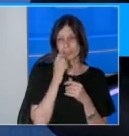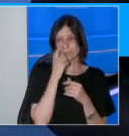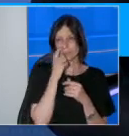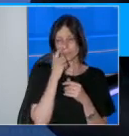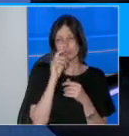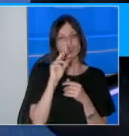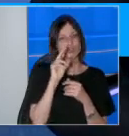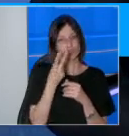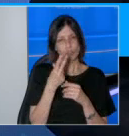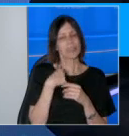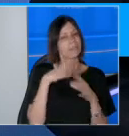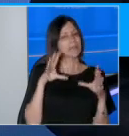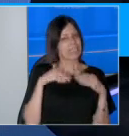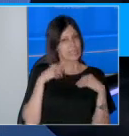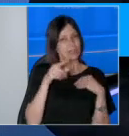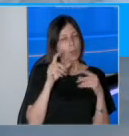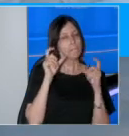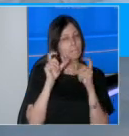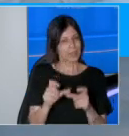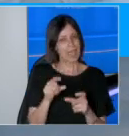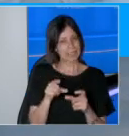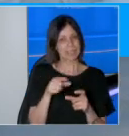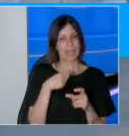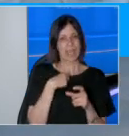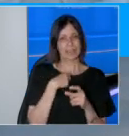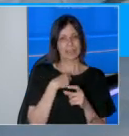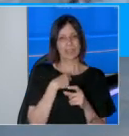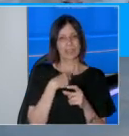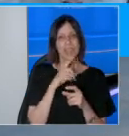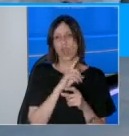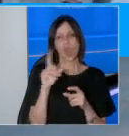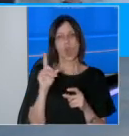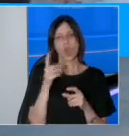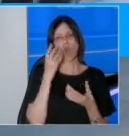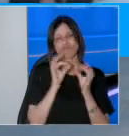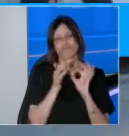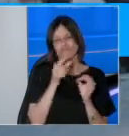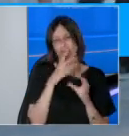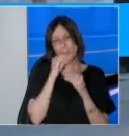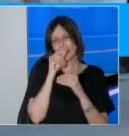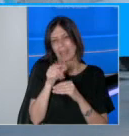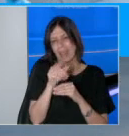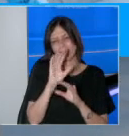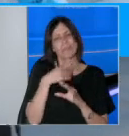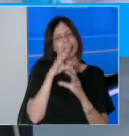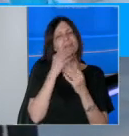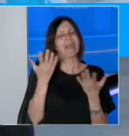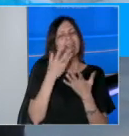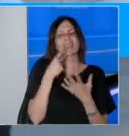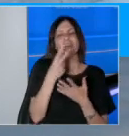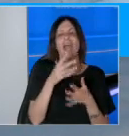עוד פעם, אני מסכים איתך שהוא מנע את זה. אני אבל לא דן בו. אני עכשיו דן באיך תראה